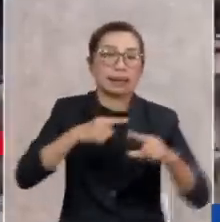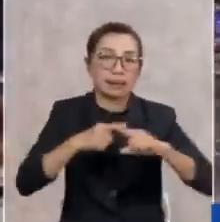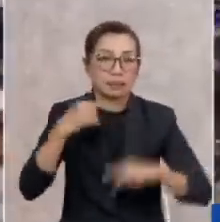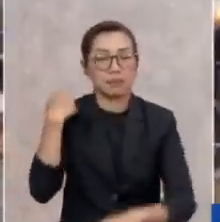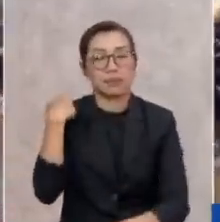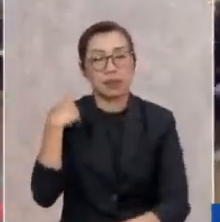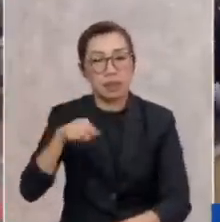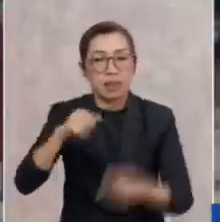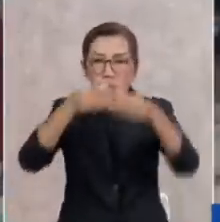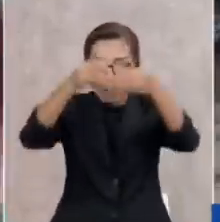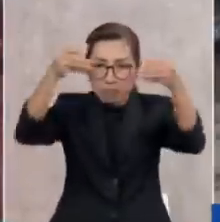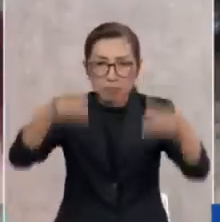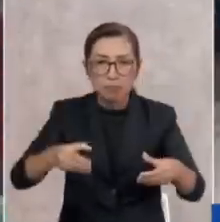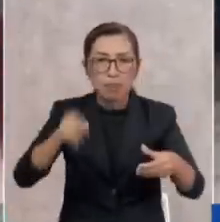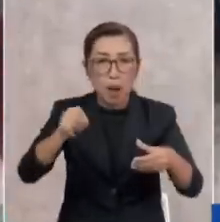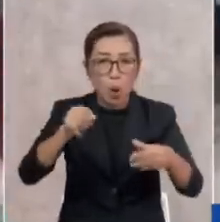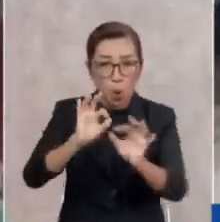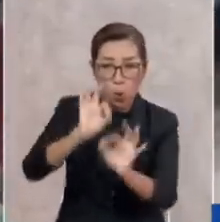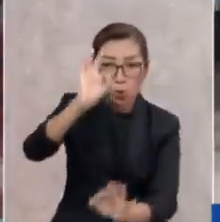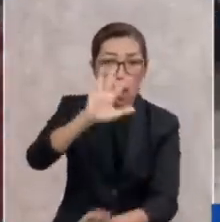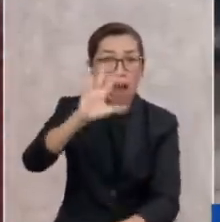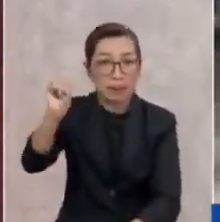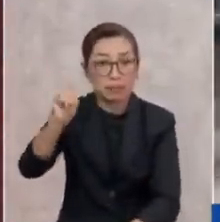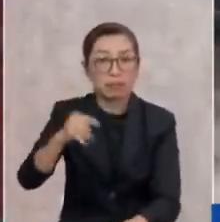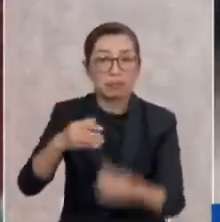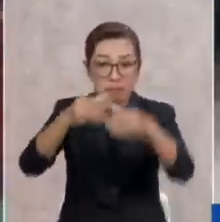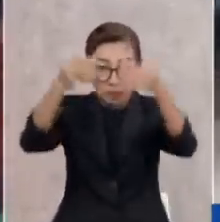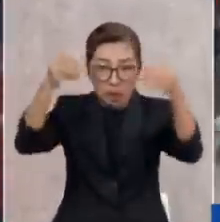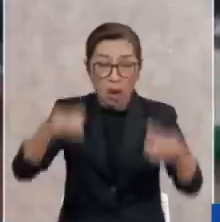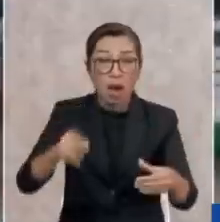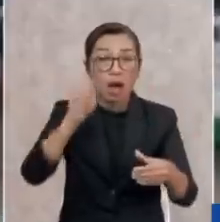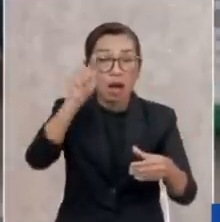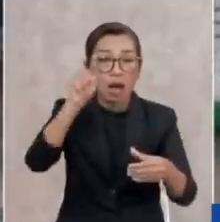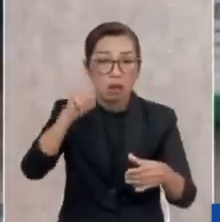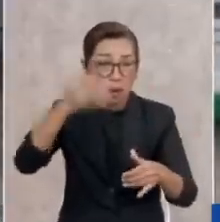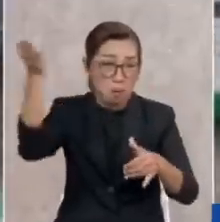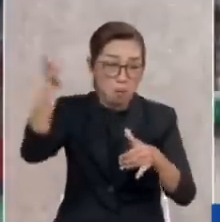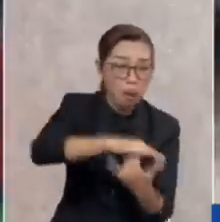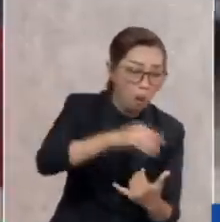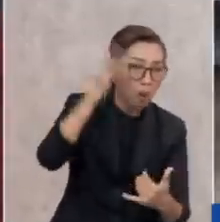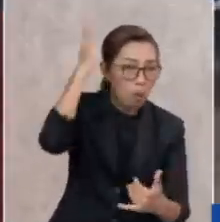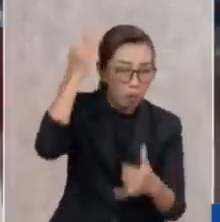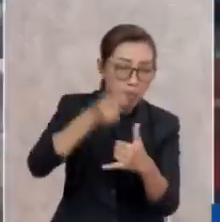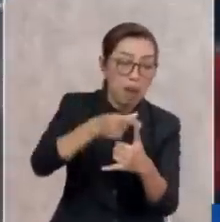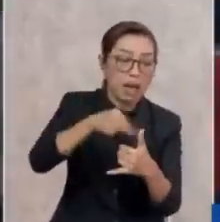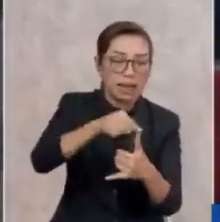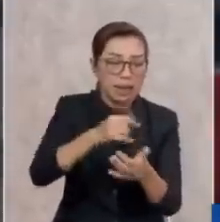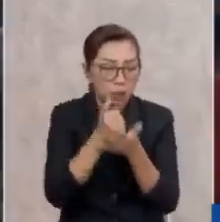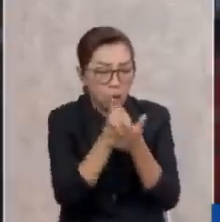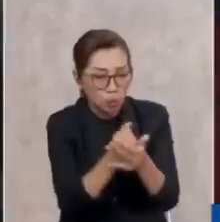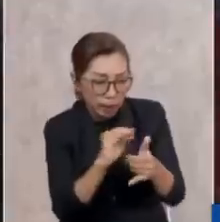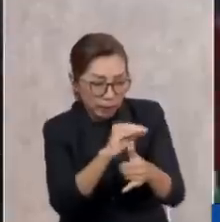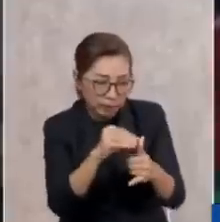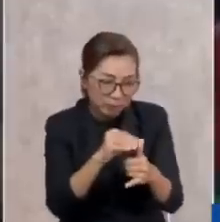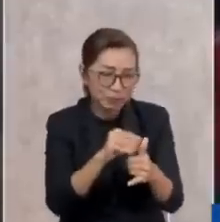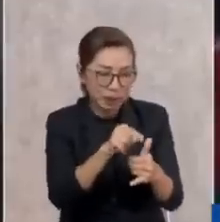ป็นป้ายตู้ไฟโครงเหล็กสูงประมาณ5เมตรเลยนะคะศีรษะเป็นแผลฉีกขาดกู้ภัยต้องทำการผยมพยาบาลนะ